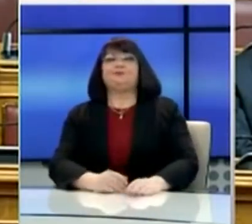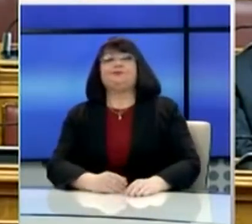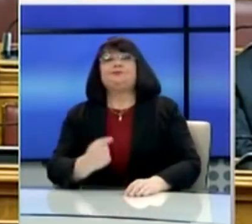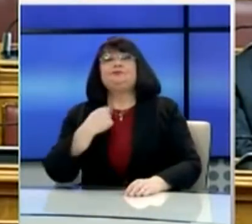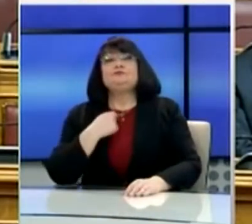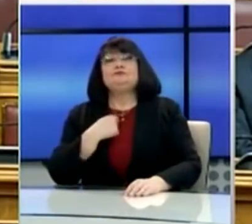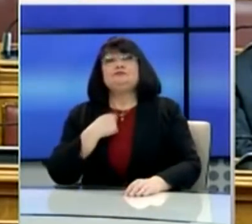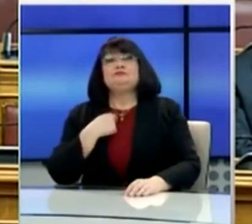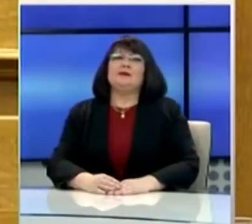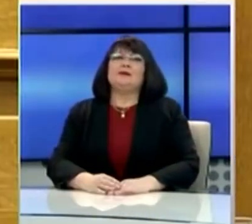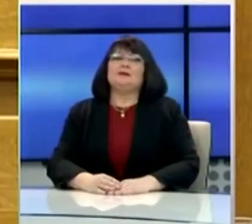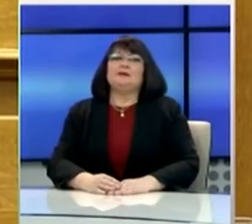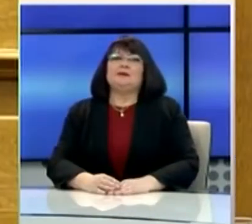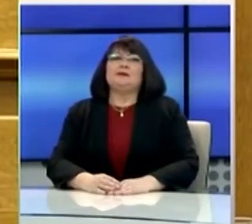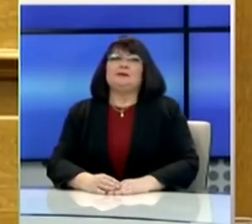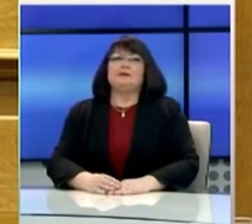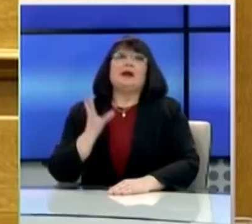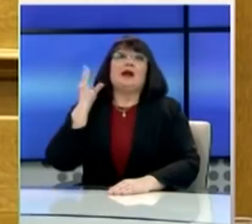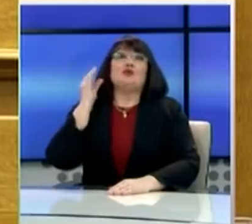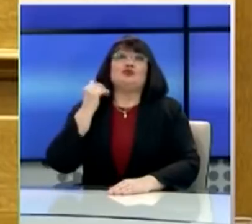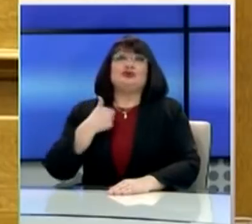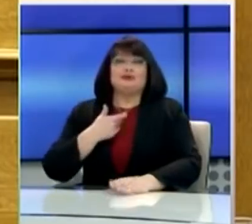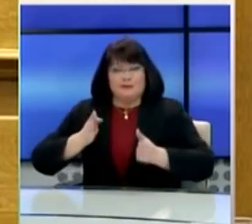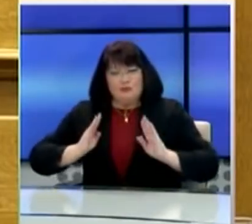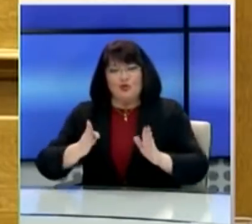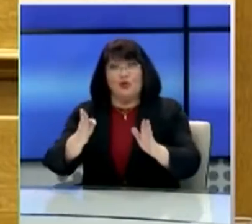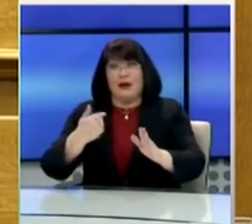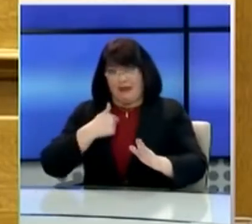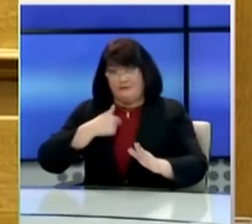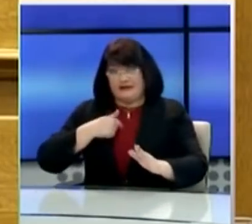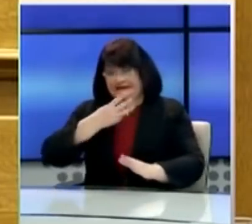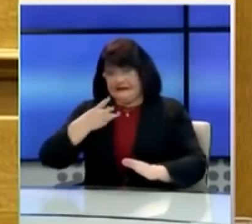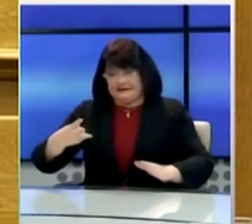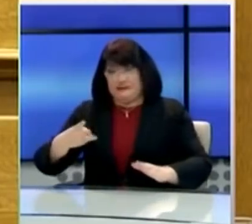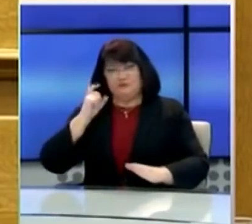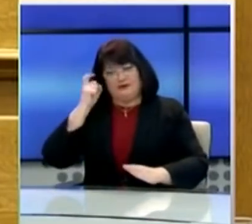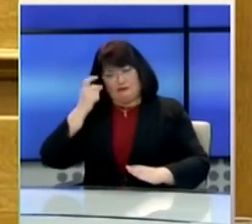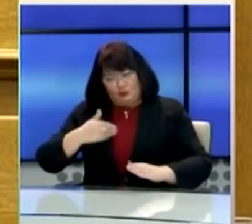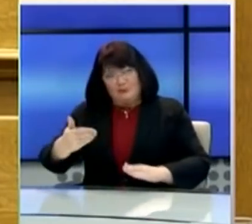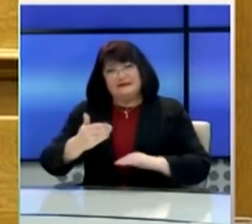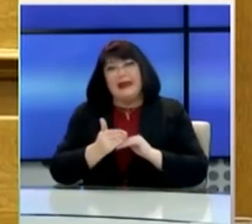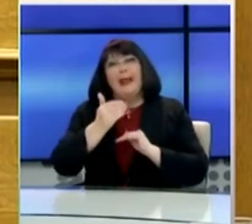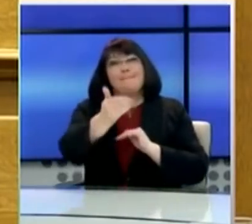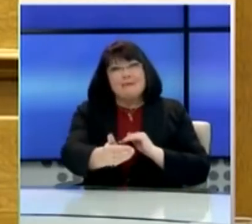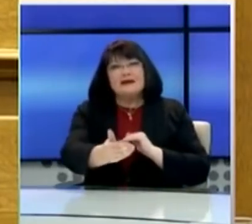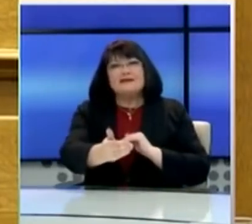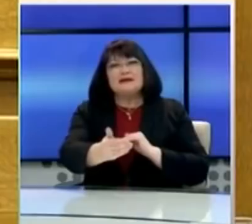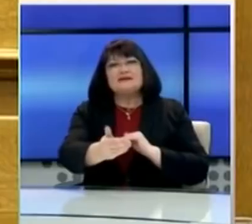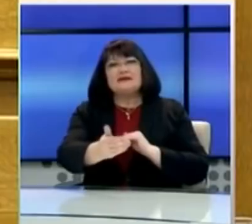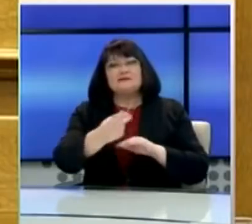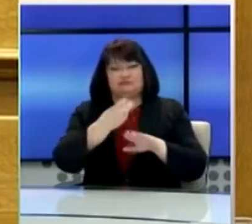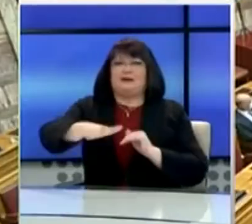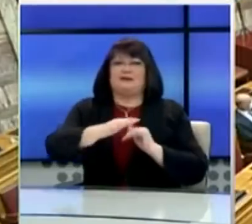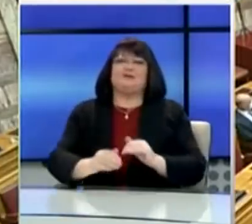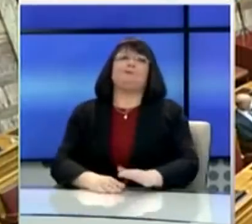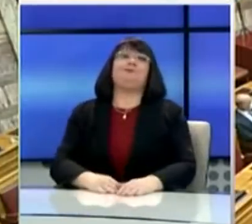στην ανακοίνωση από την πλευρά μας ότι προχωράμε στην επέκταση, ότι σκοπεύουμε να προχωρήσουμε στην επέκταση των χωρικών